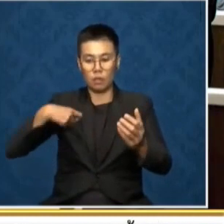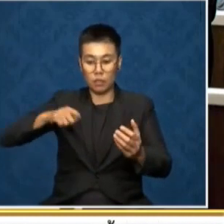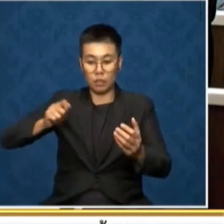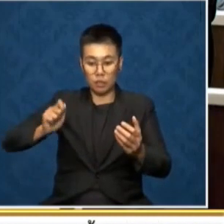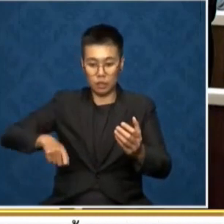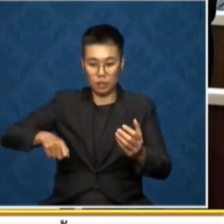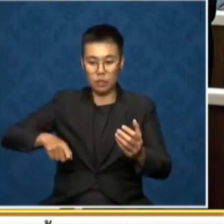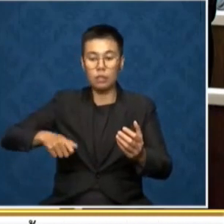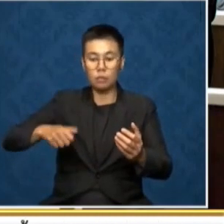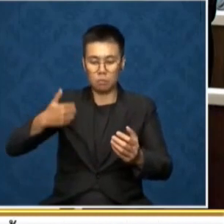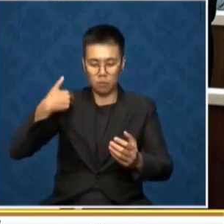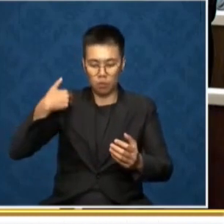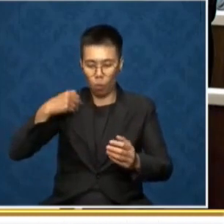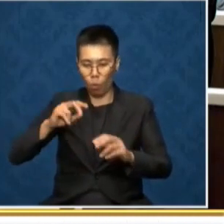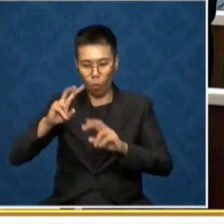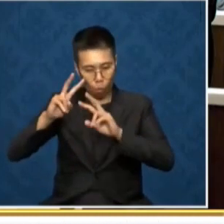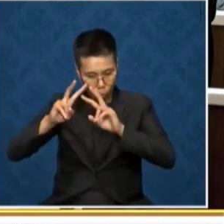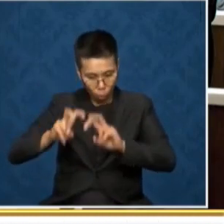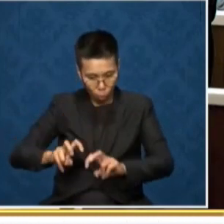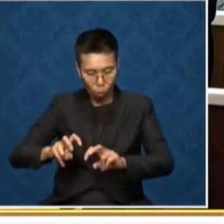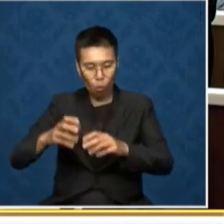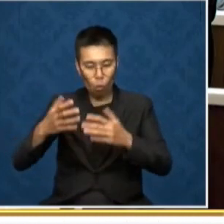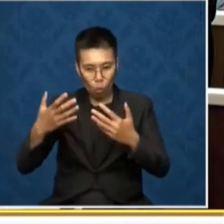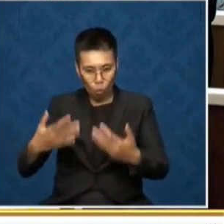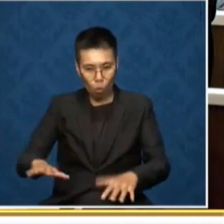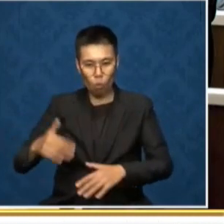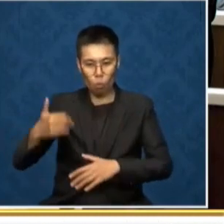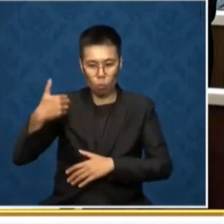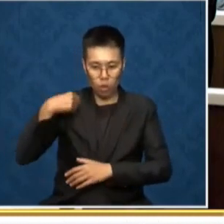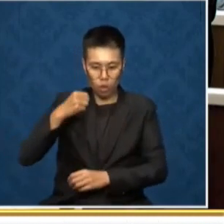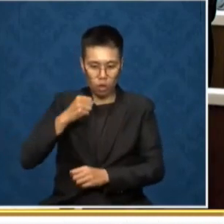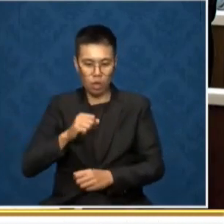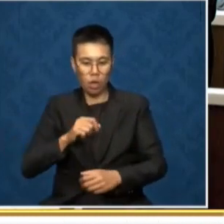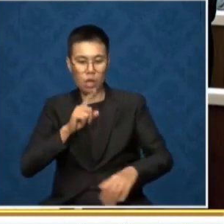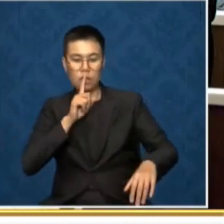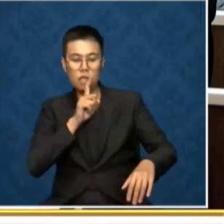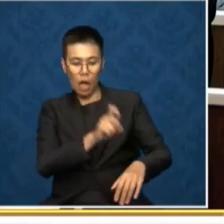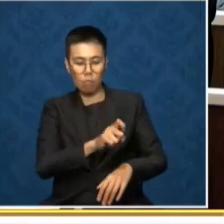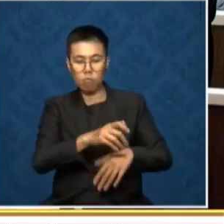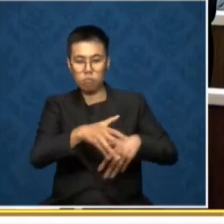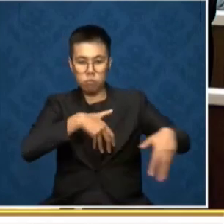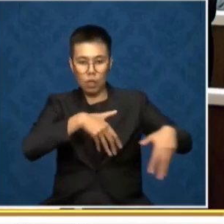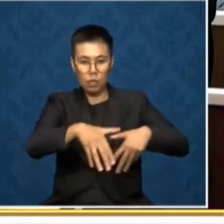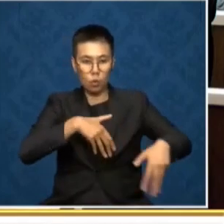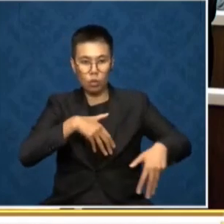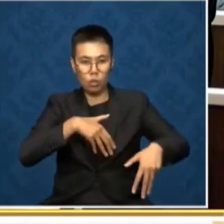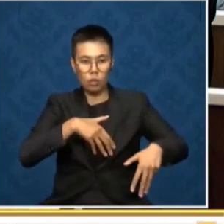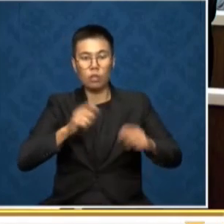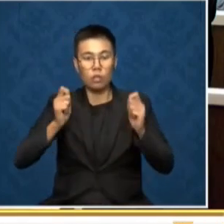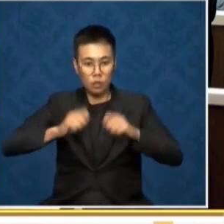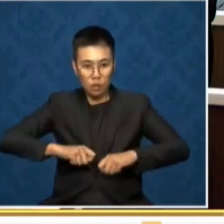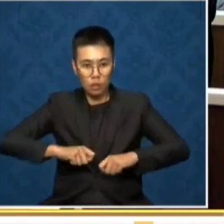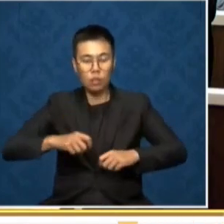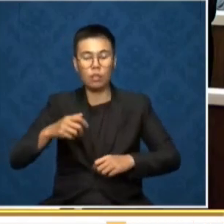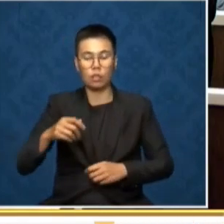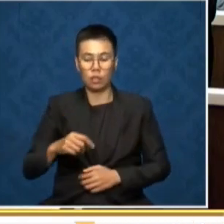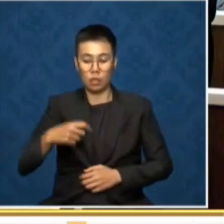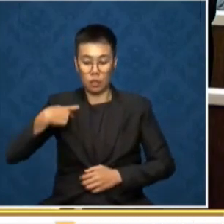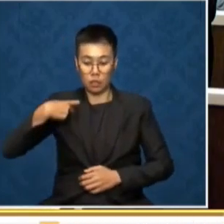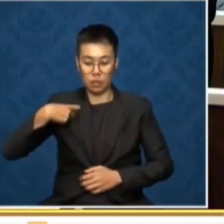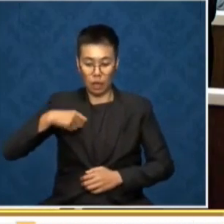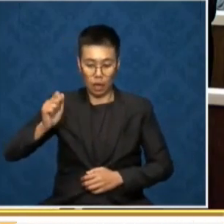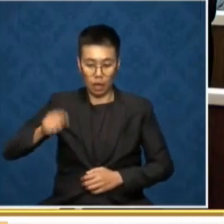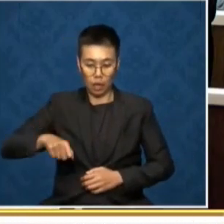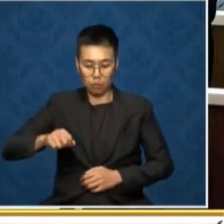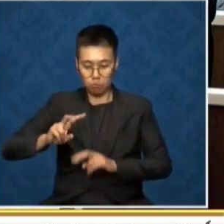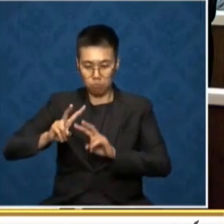รมนูญได้เคยมีคำวินิจฉัยไว้แล้วว่าต้องมีการทำประชามติศาลรัฐธรรมนูญมีมติเสียงข้างมากวินิจฉัยว่